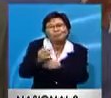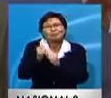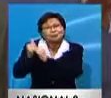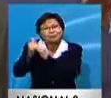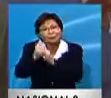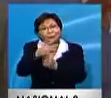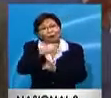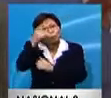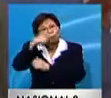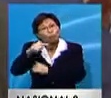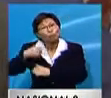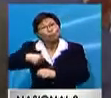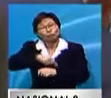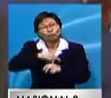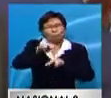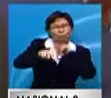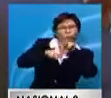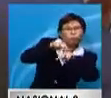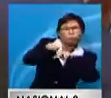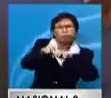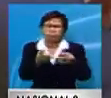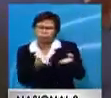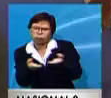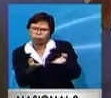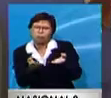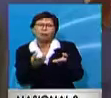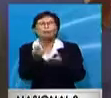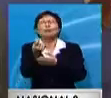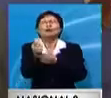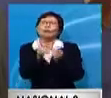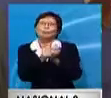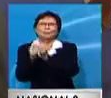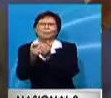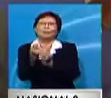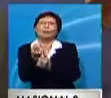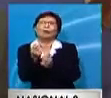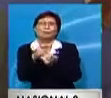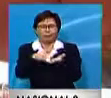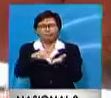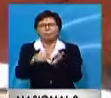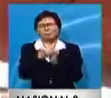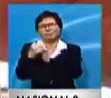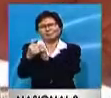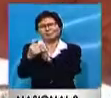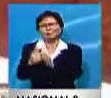dan untuk maintenance senggaraan itu pun secara kosnya secara bersama.